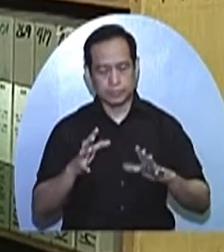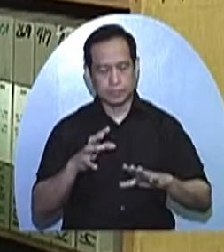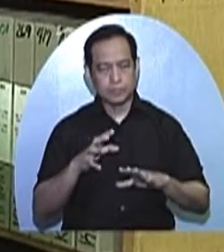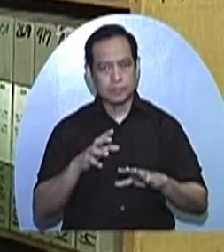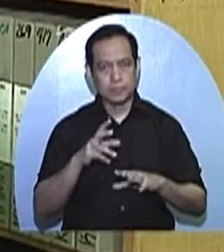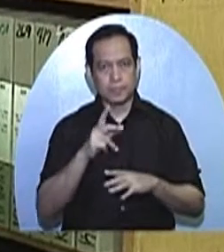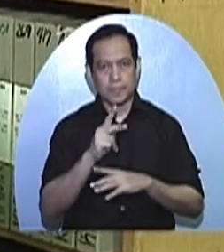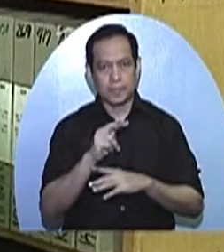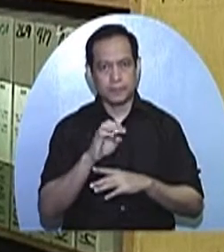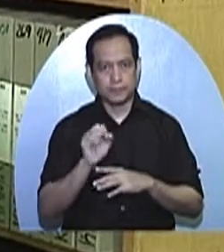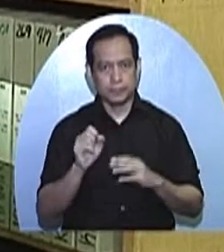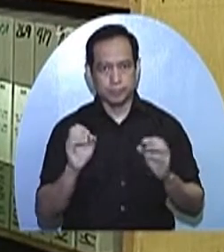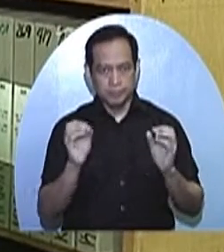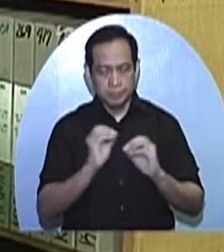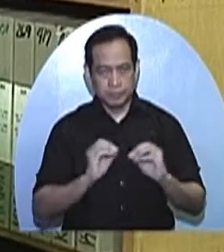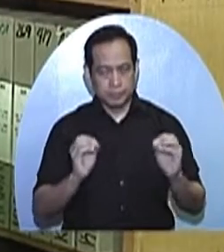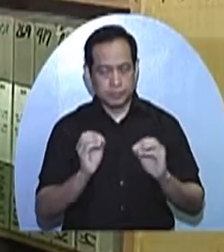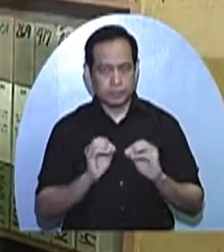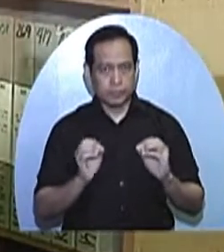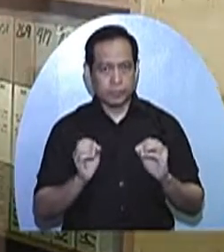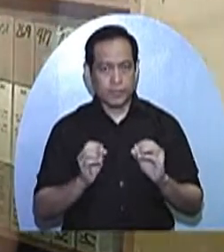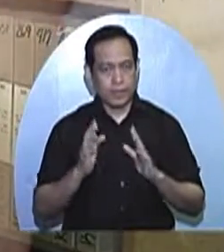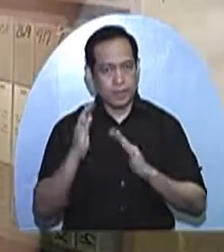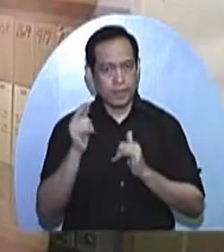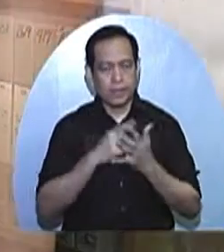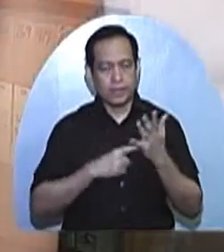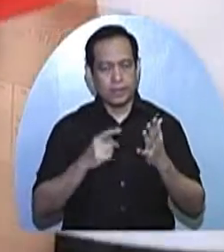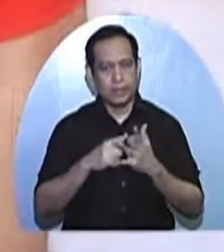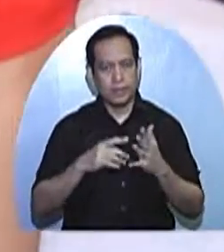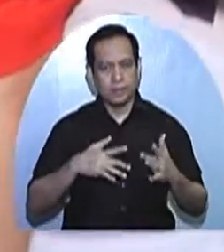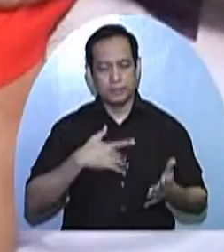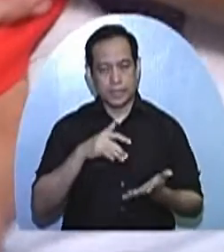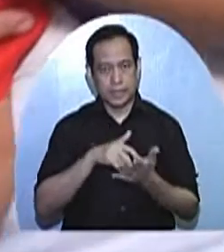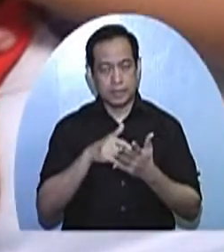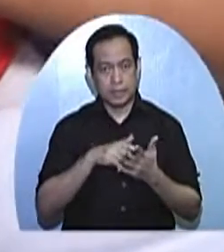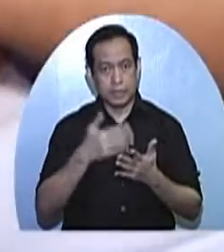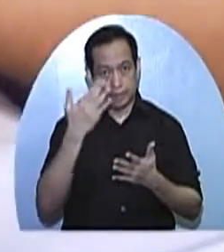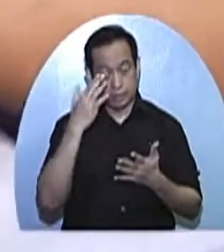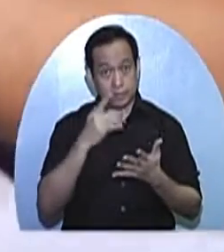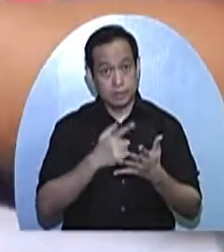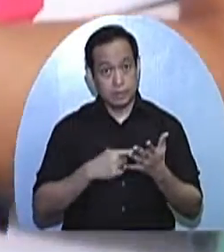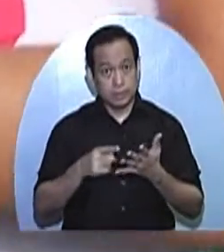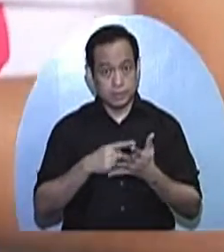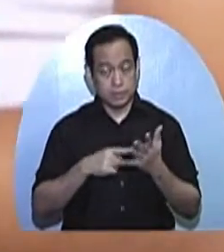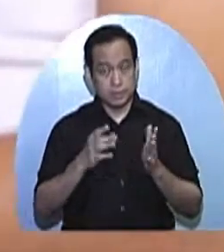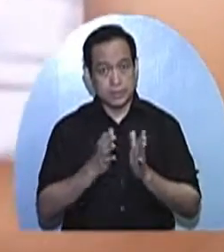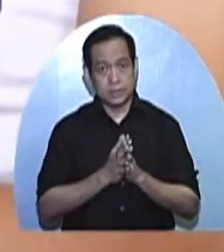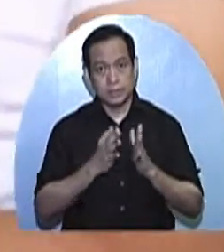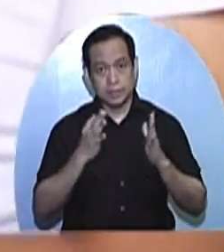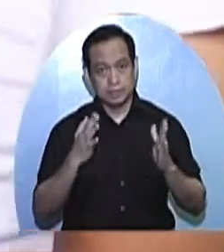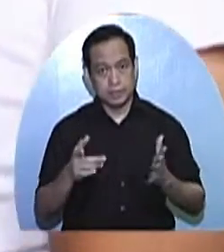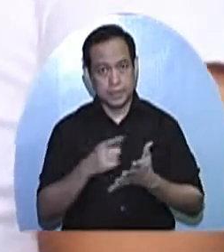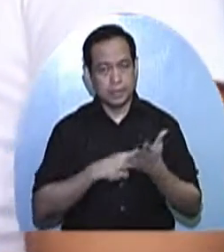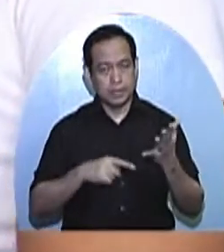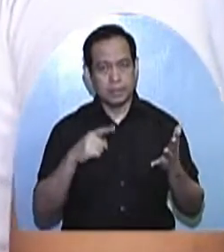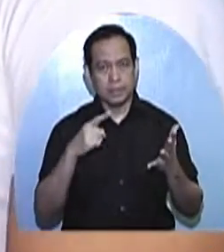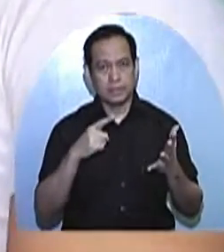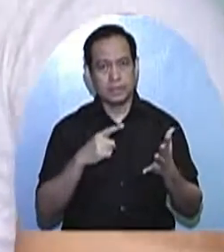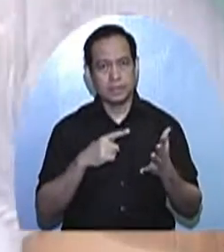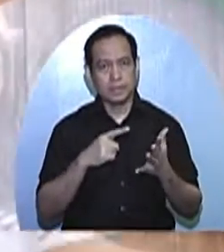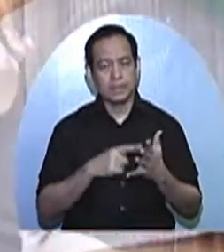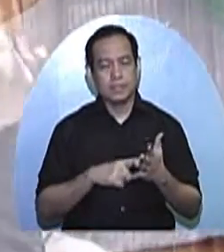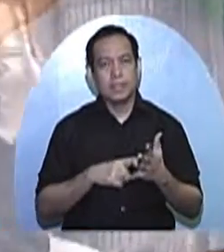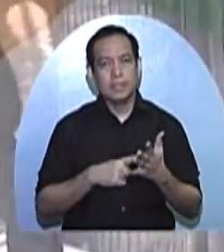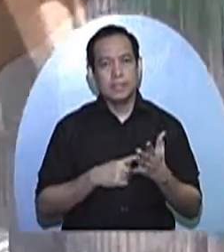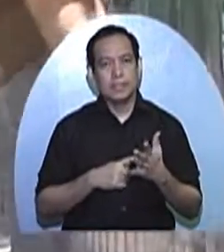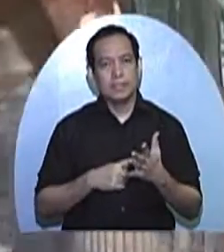tuhod. Walang-wala na talaga. Kumbaga po parang nanghihina na ako. Hindi ko alam kung ito na yung siguro yung pinakamabigat